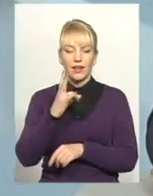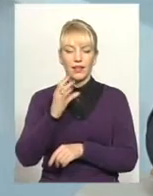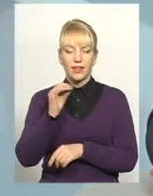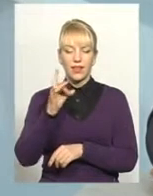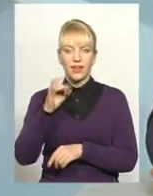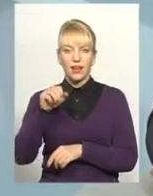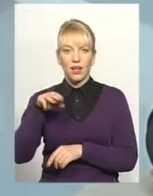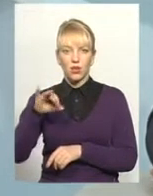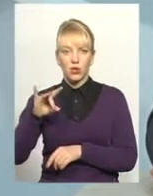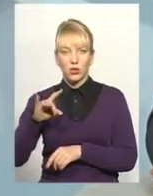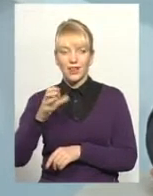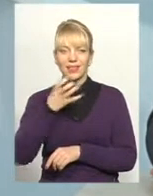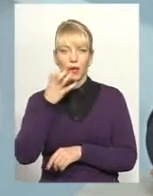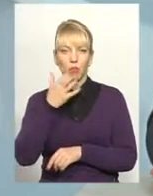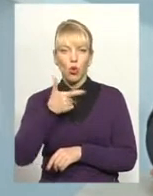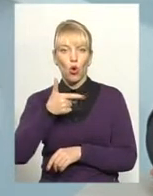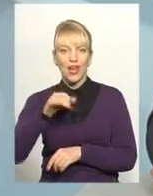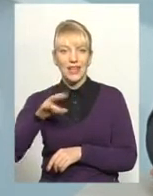Теплогенератори,